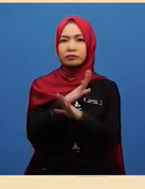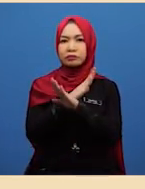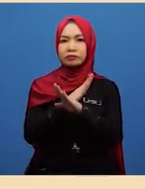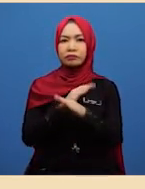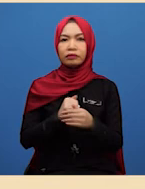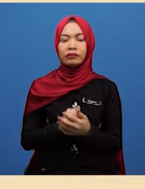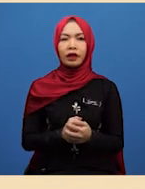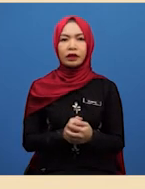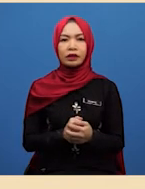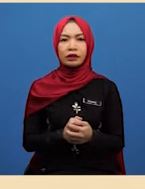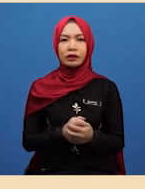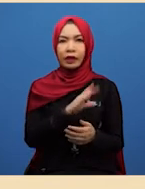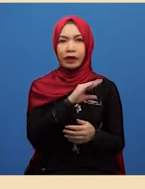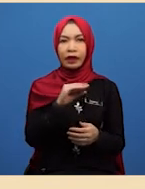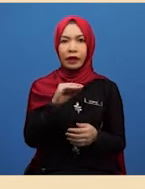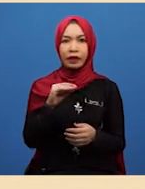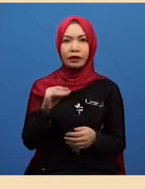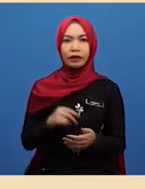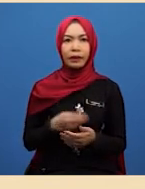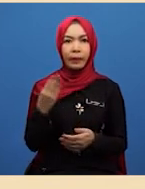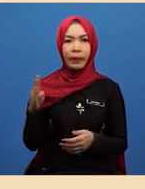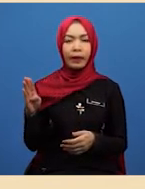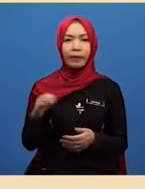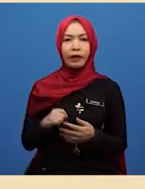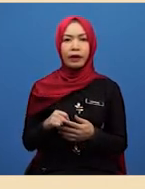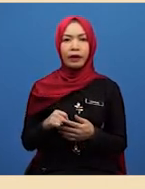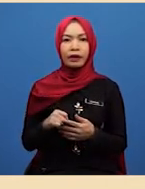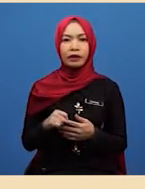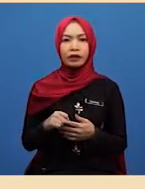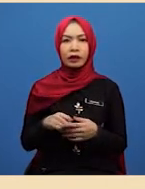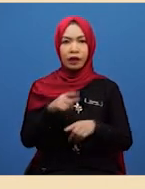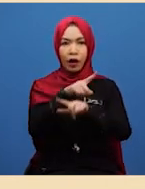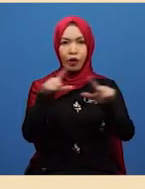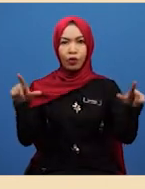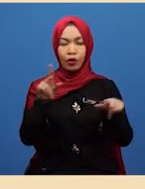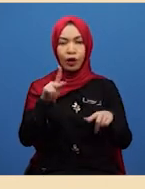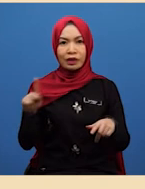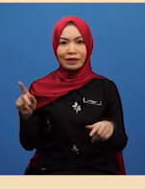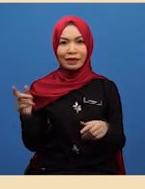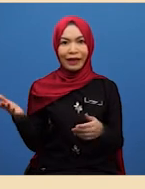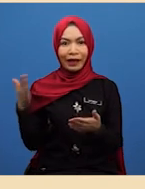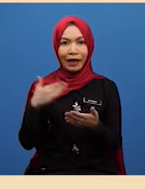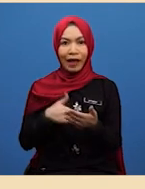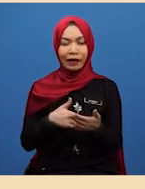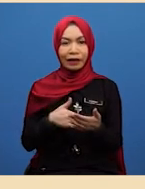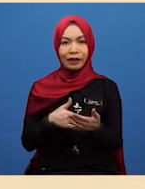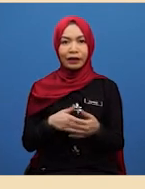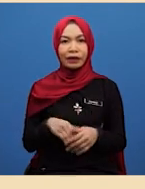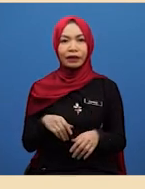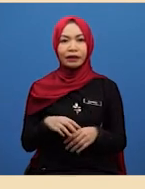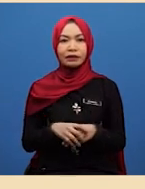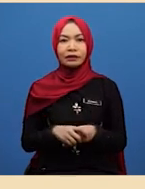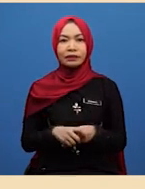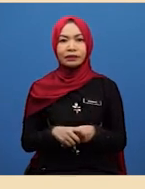James Brooke meluaskan kuasa dengan berjaya memperolehi sokongan daripada sebahagian orang